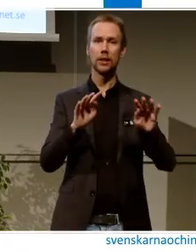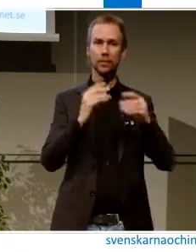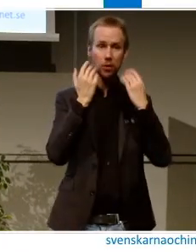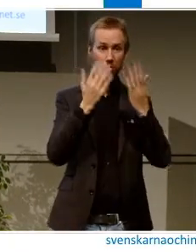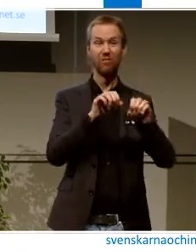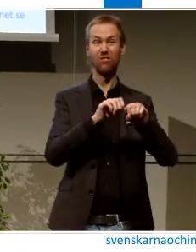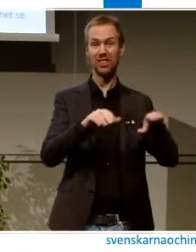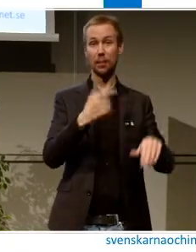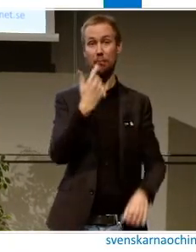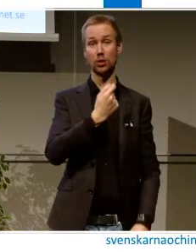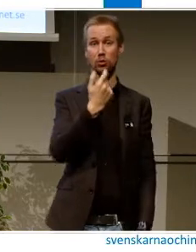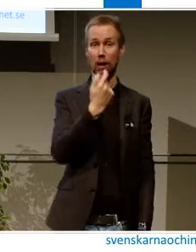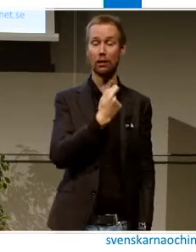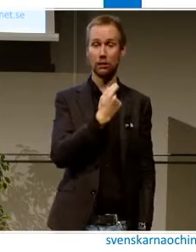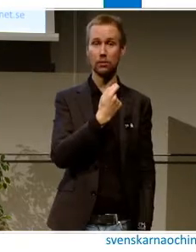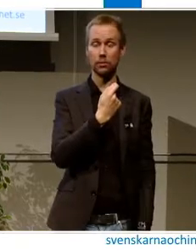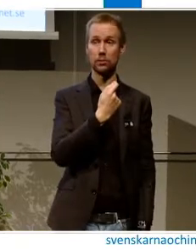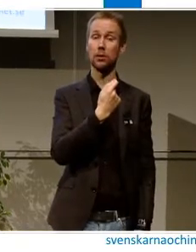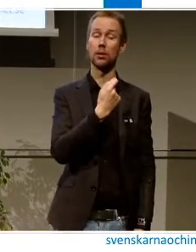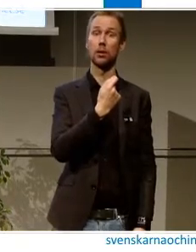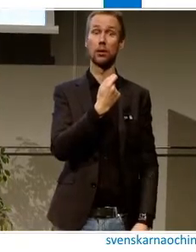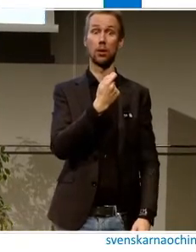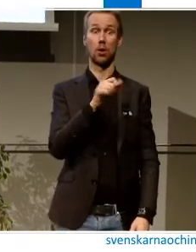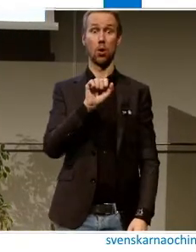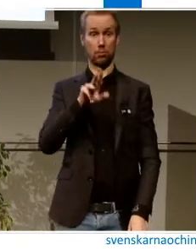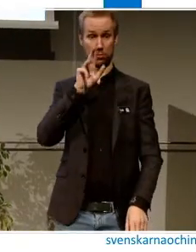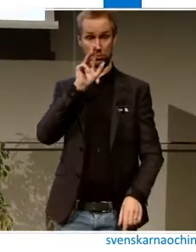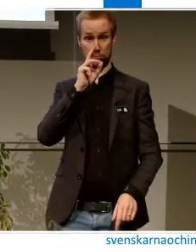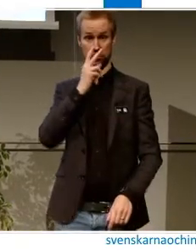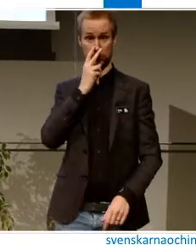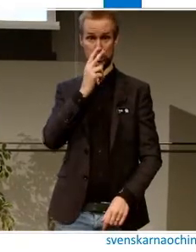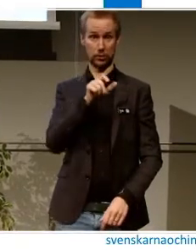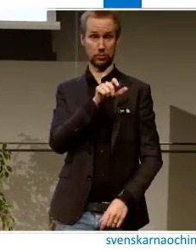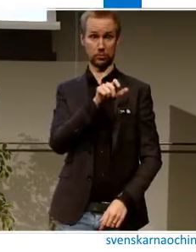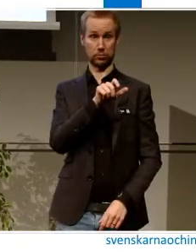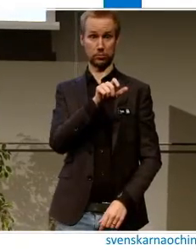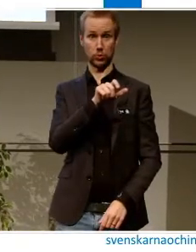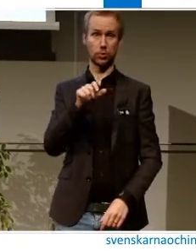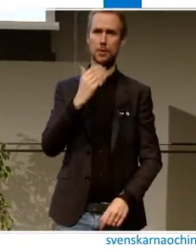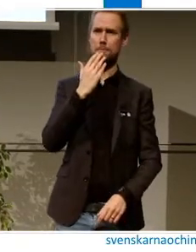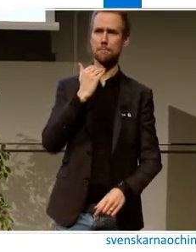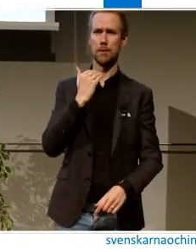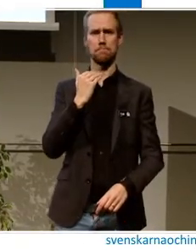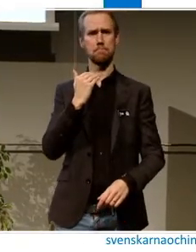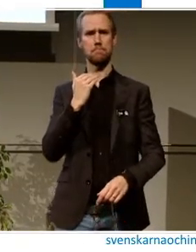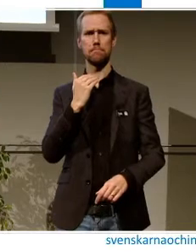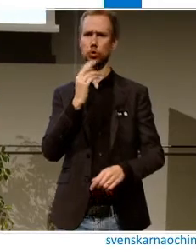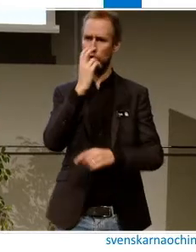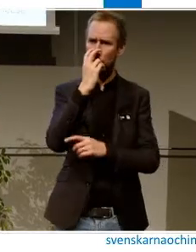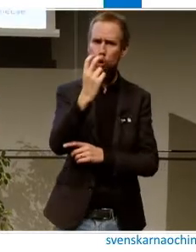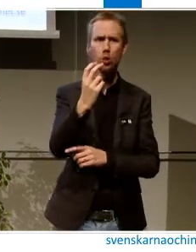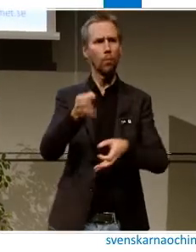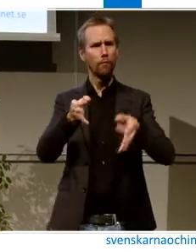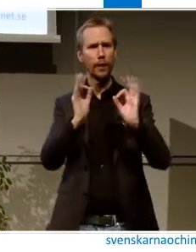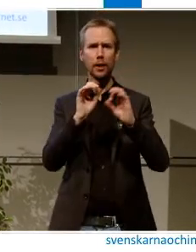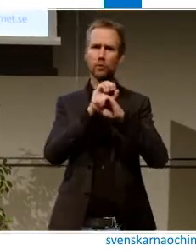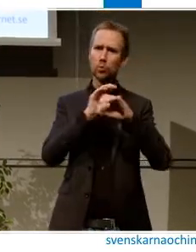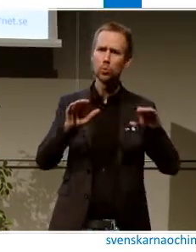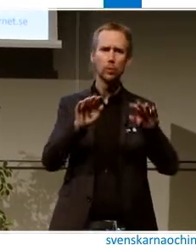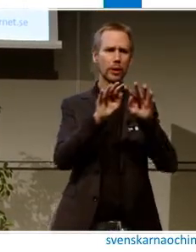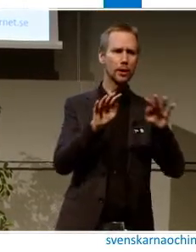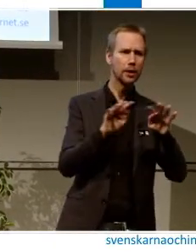Så. Om vi ser också till vilka som tar del av offentlig information på nätet och vilka som inte gör det så